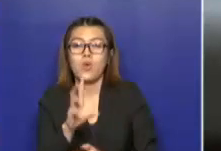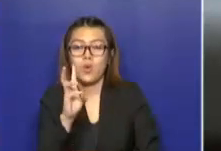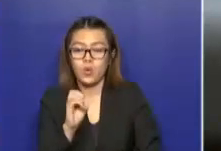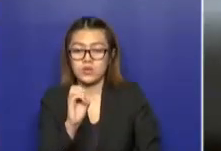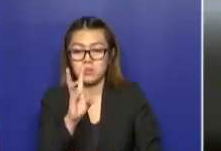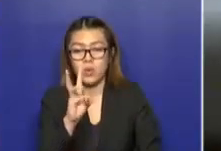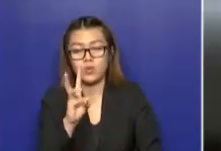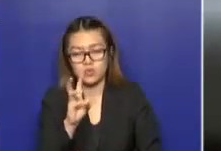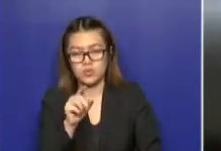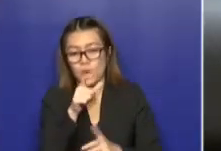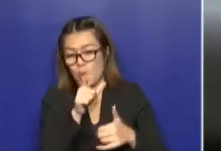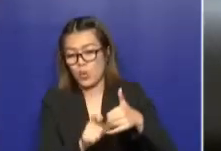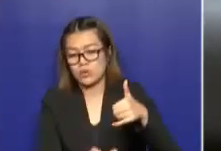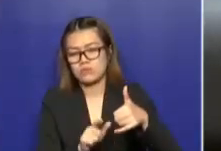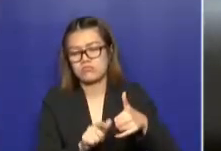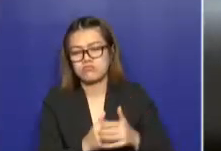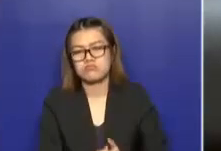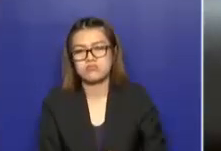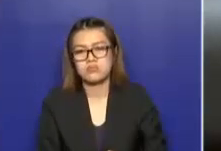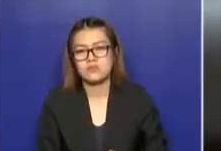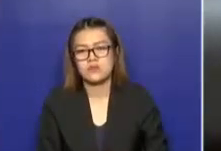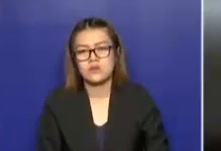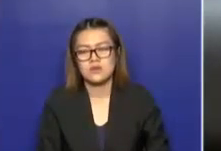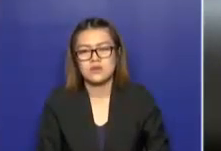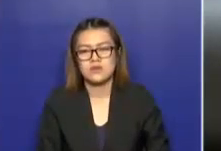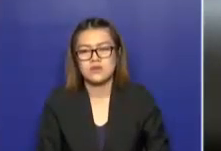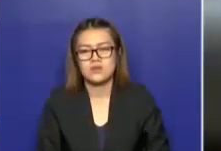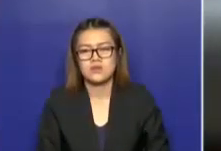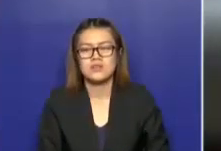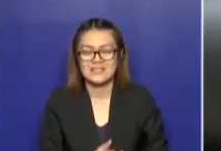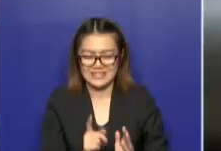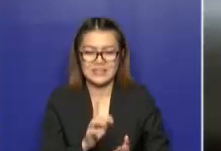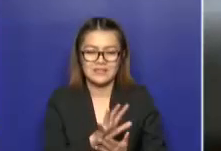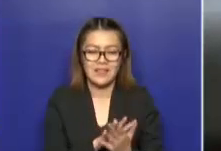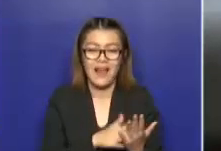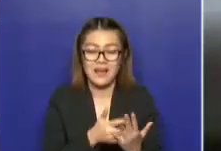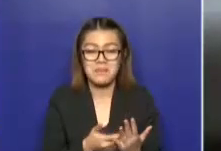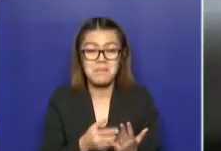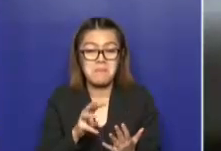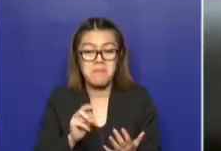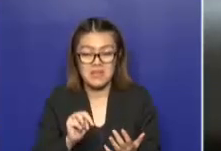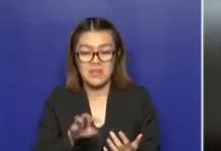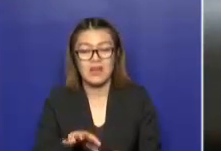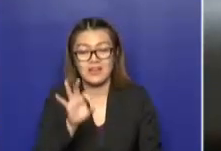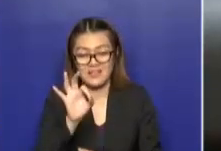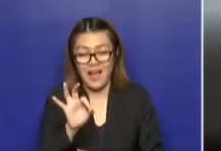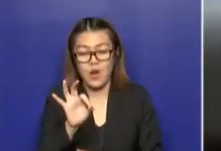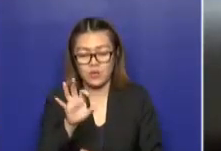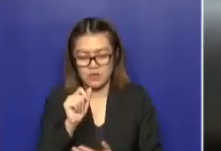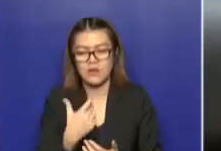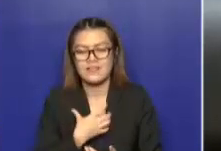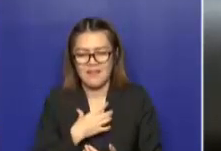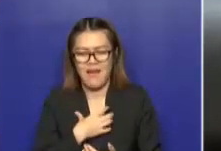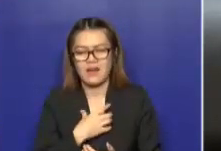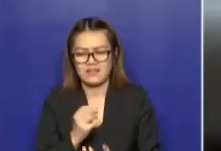ครับซึ่งตัวเลขใดที่ค่อนข้างจะโอเคก็คือ9ตารางเมตรต่อคนถามว่าเราไม่มีที่เลยเหรอในกรุงเทพที่จะสร้างส